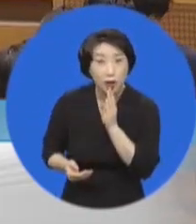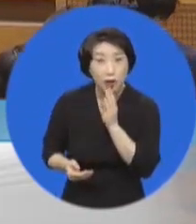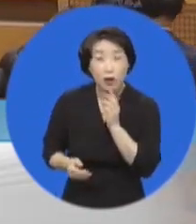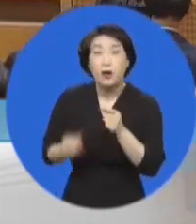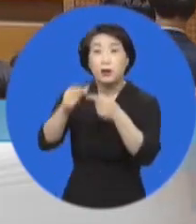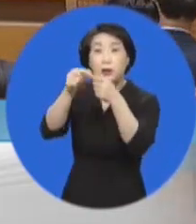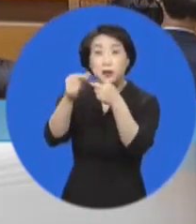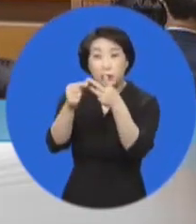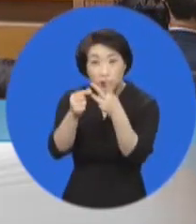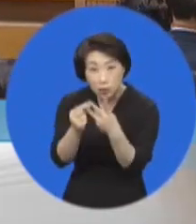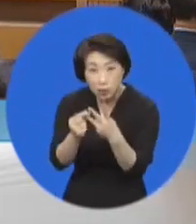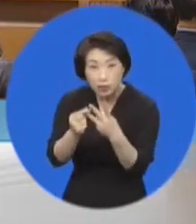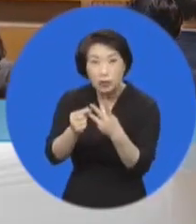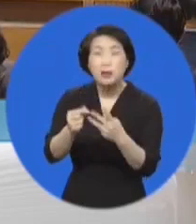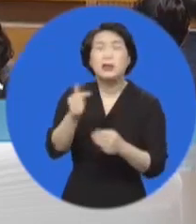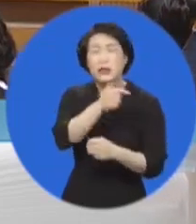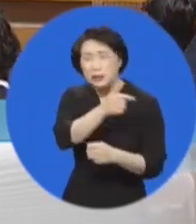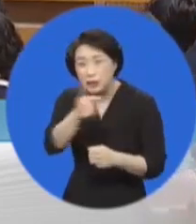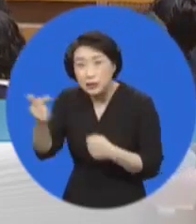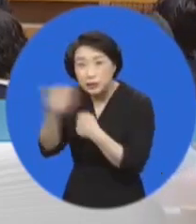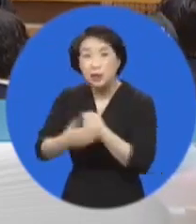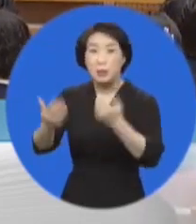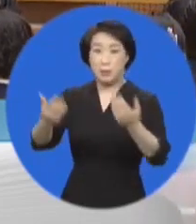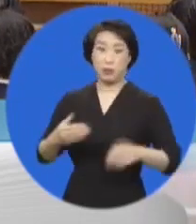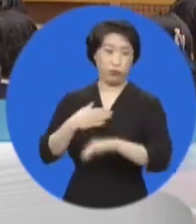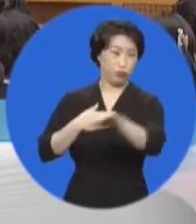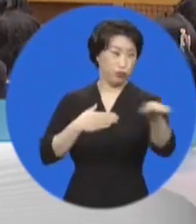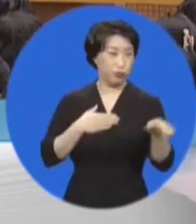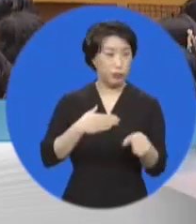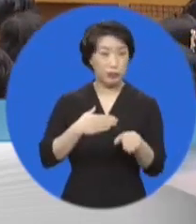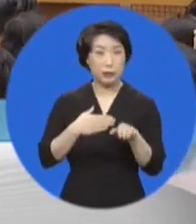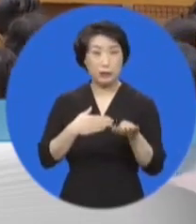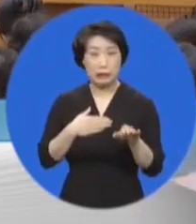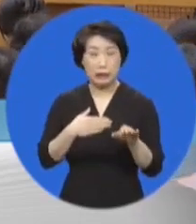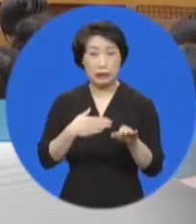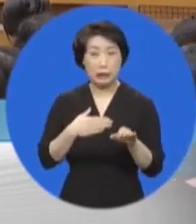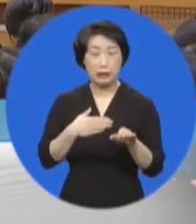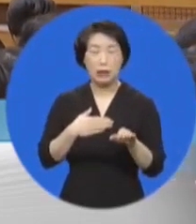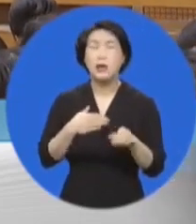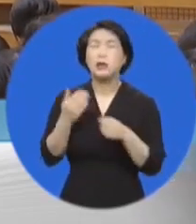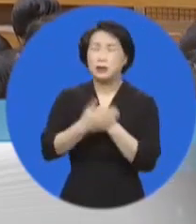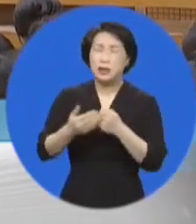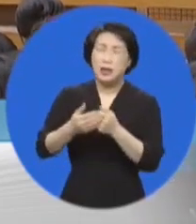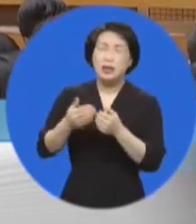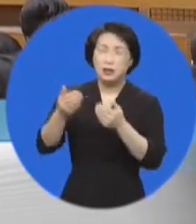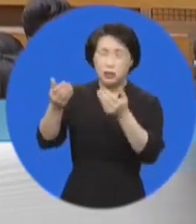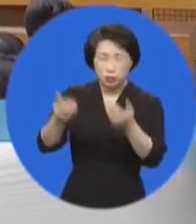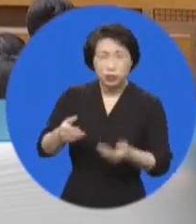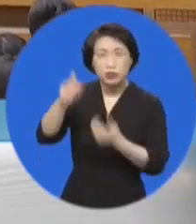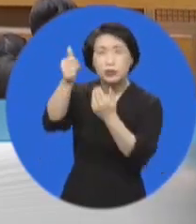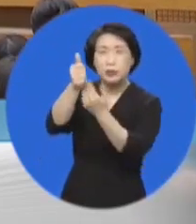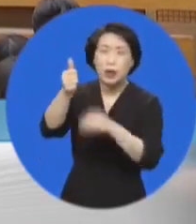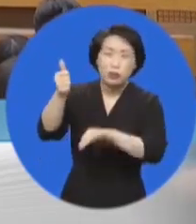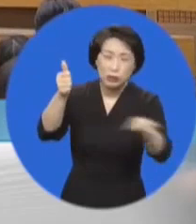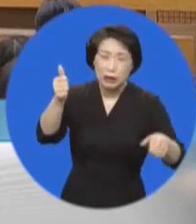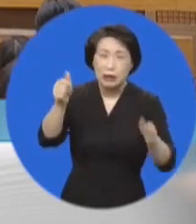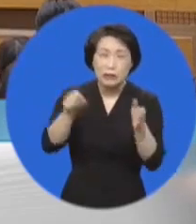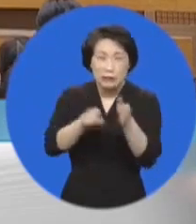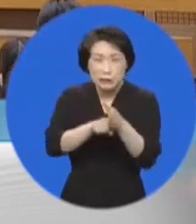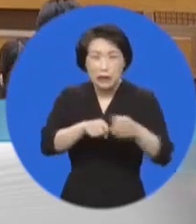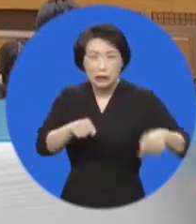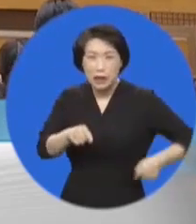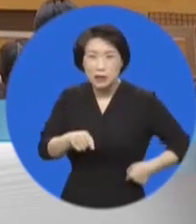이 큰 은혜를 입은 자요, 은혜 베푸신 주님께 신앙